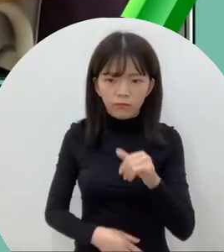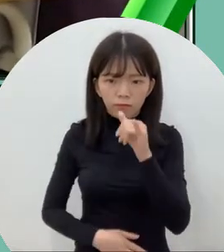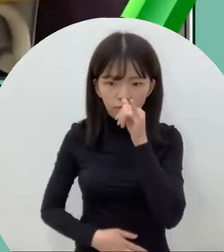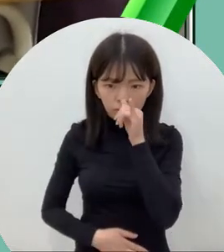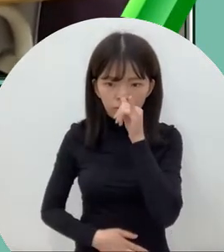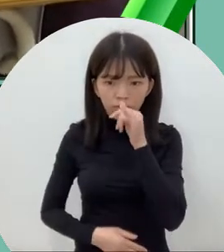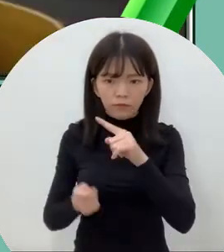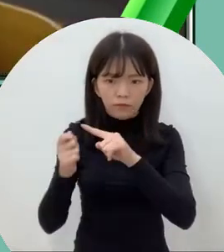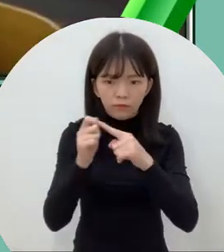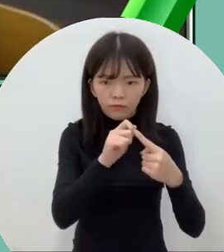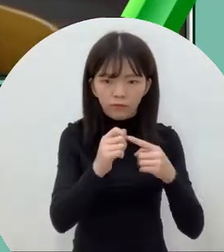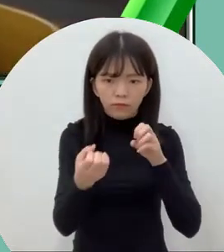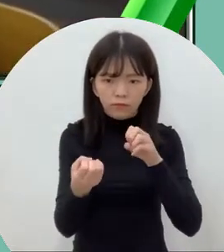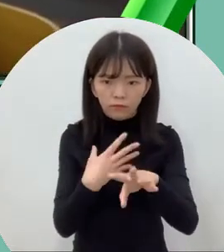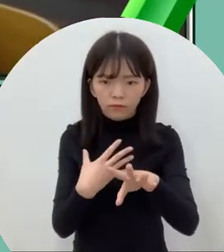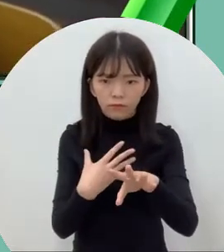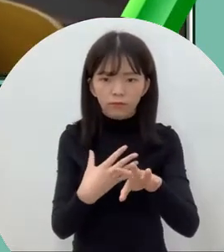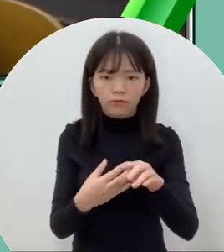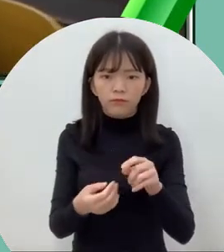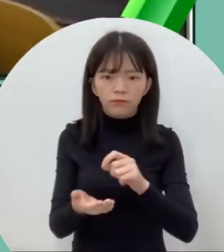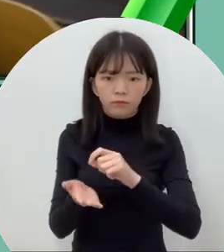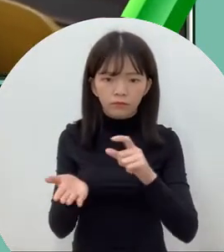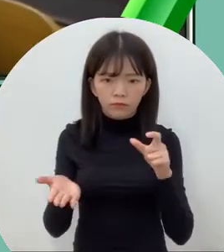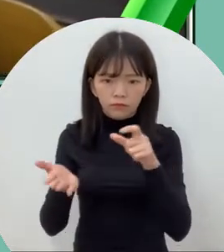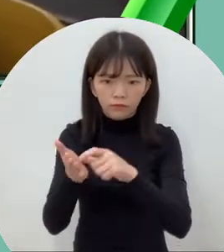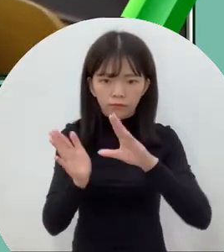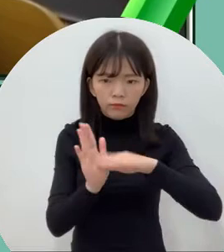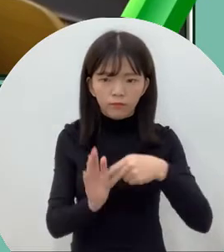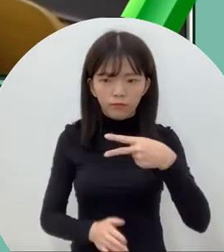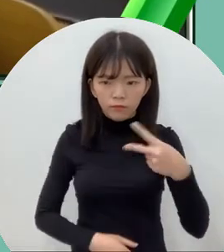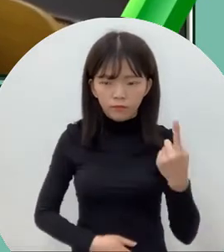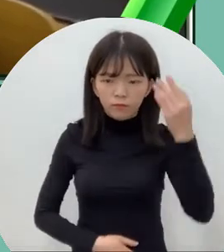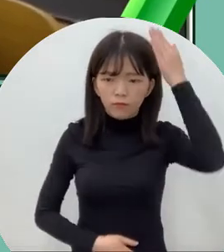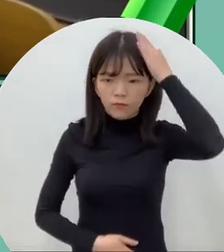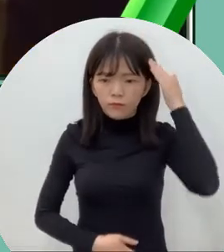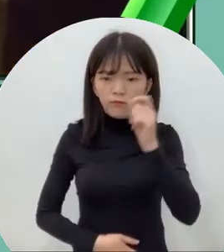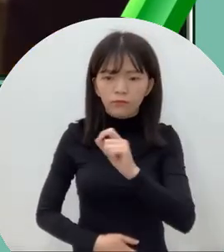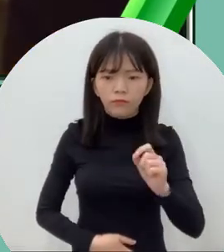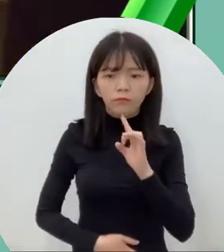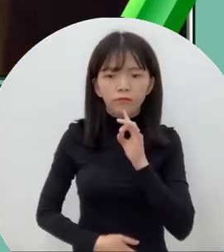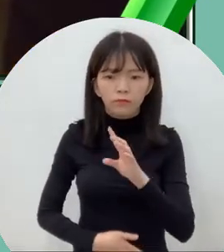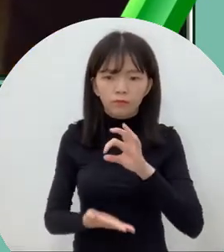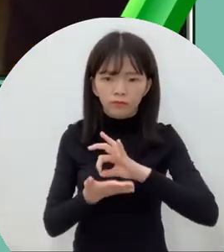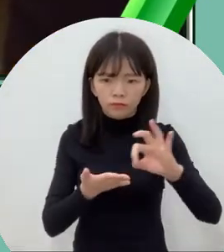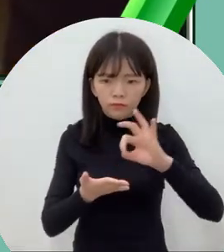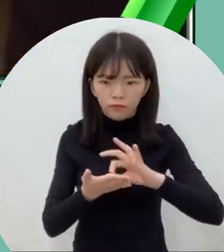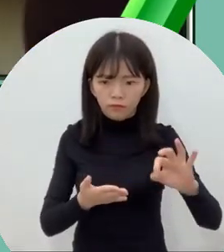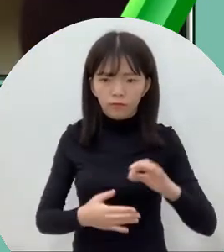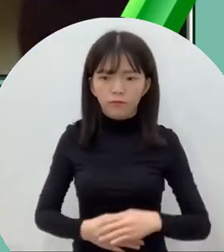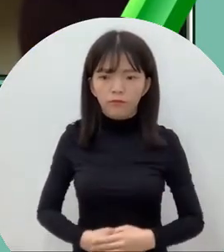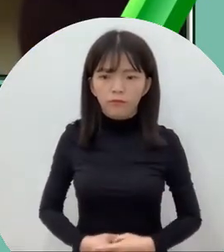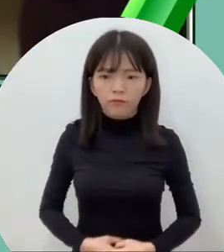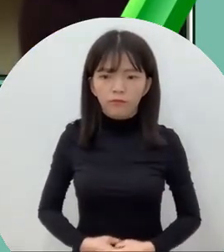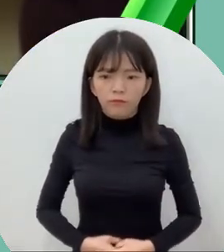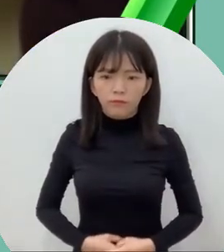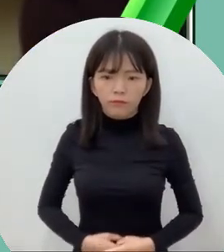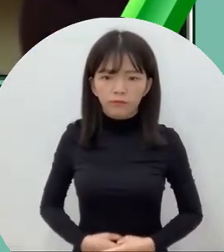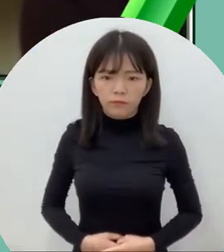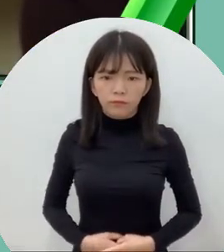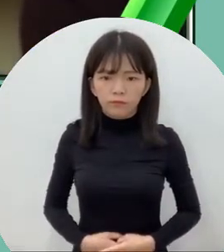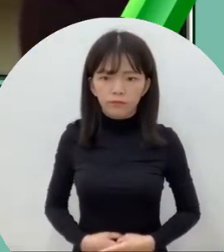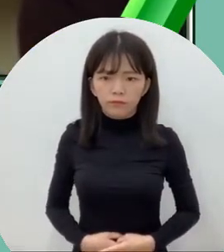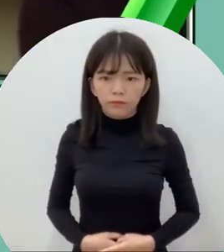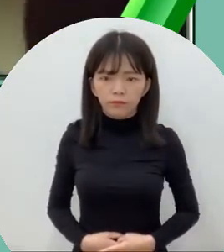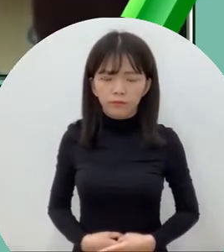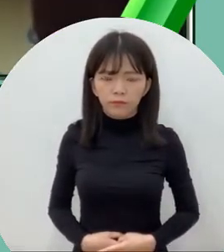매교시 문제집 표지에 제시된 필적 확인 문구를 답안지 필적 확인란에 기재할 때에도 검은색 컴퓨터용